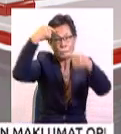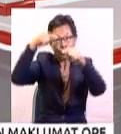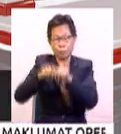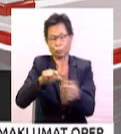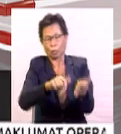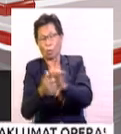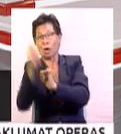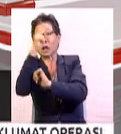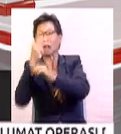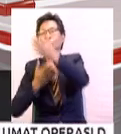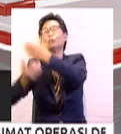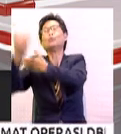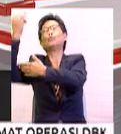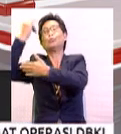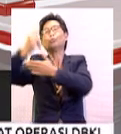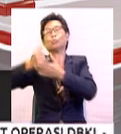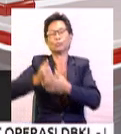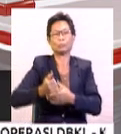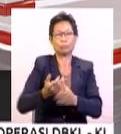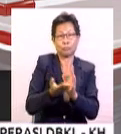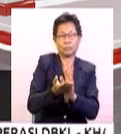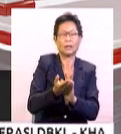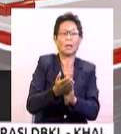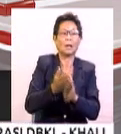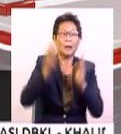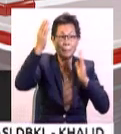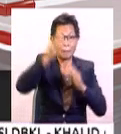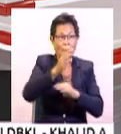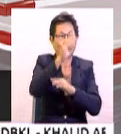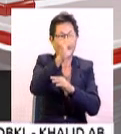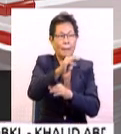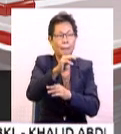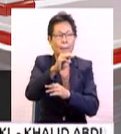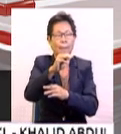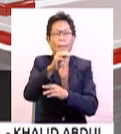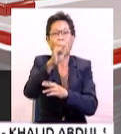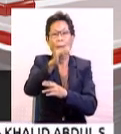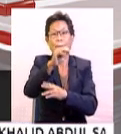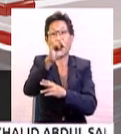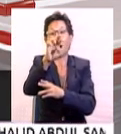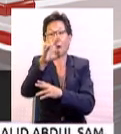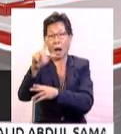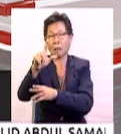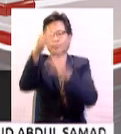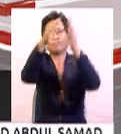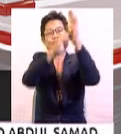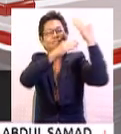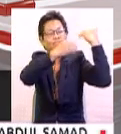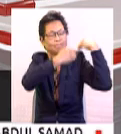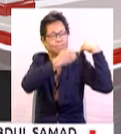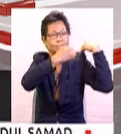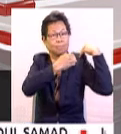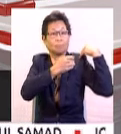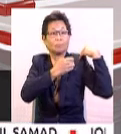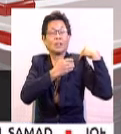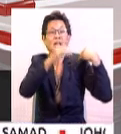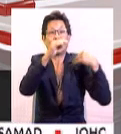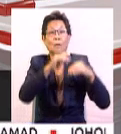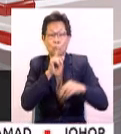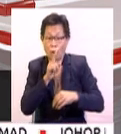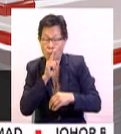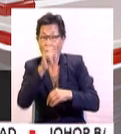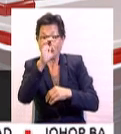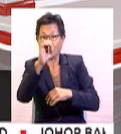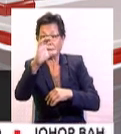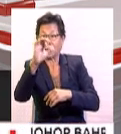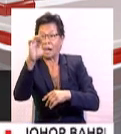dipersetujui oleh kerajaan terdahulu. Kini Malaysia Rail Link Sendirian Berhad atau MRL bertanggungjawab memastikan ECRL